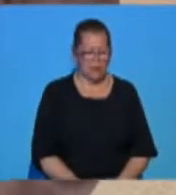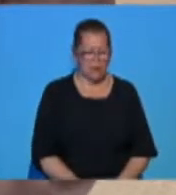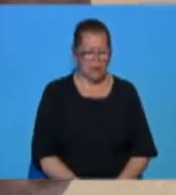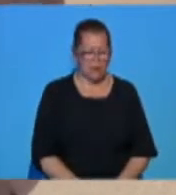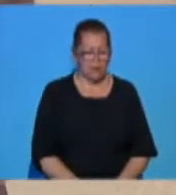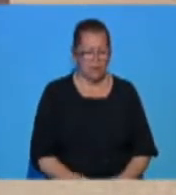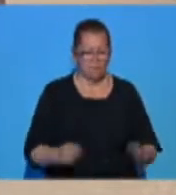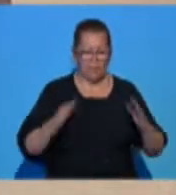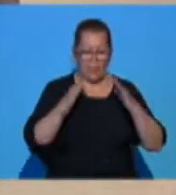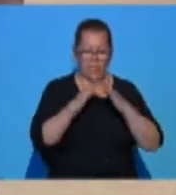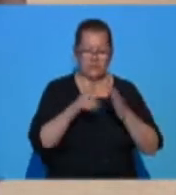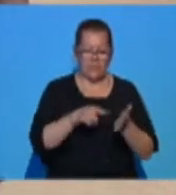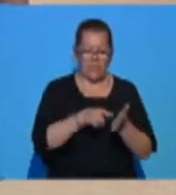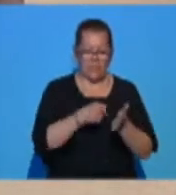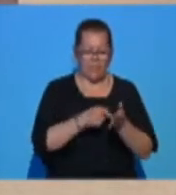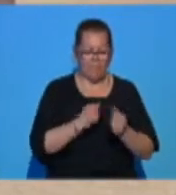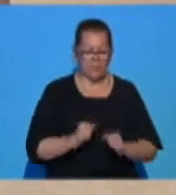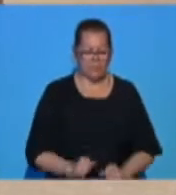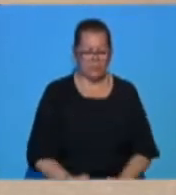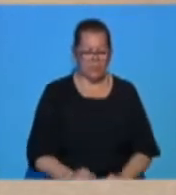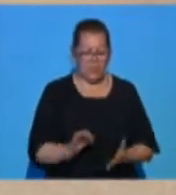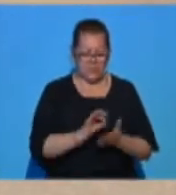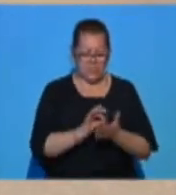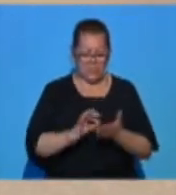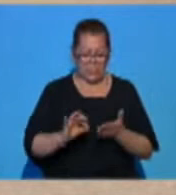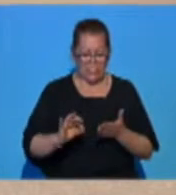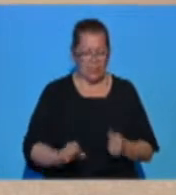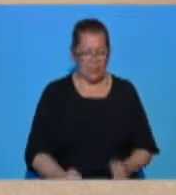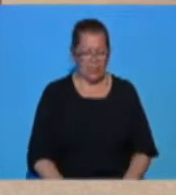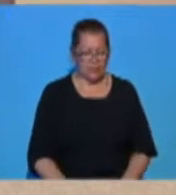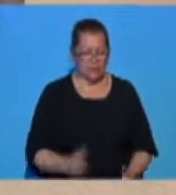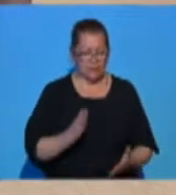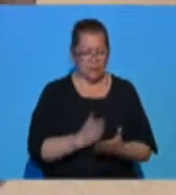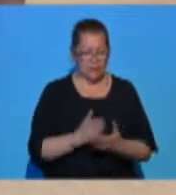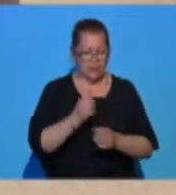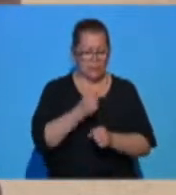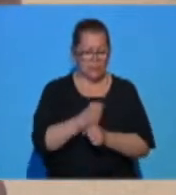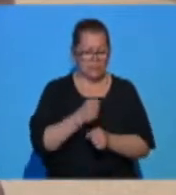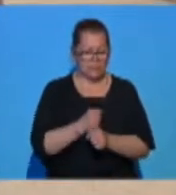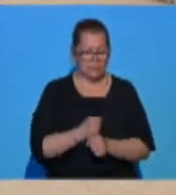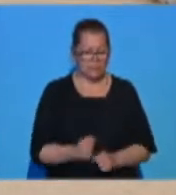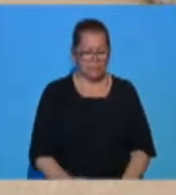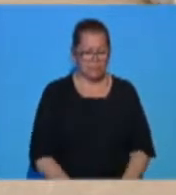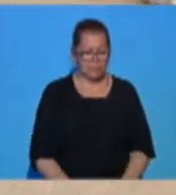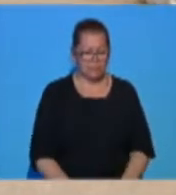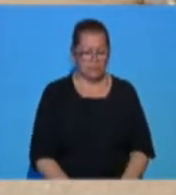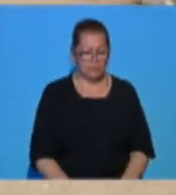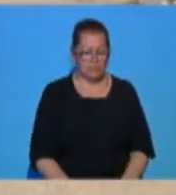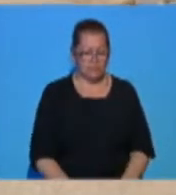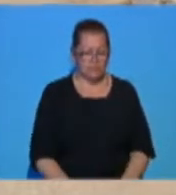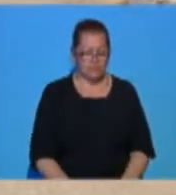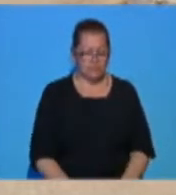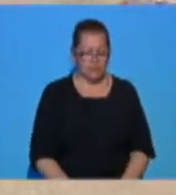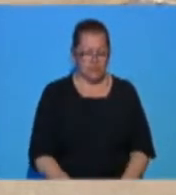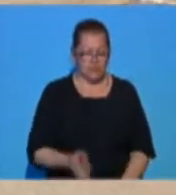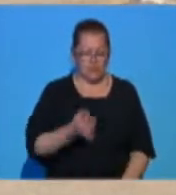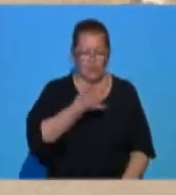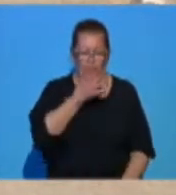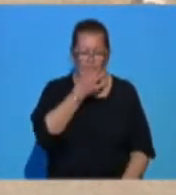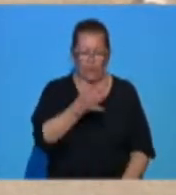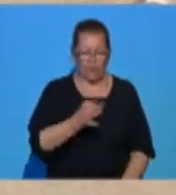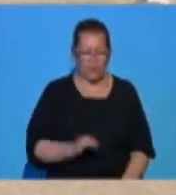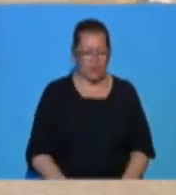De la casa de pensii, exemplarul care scrie negru pe alb ce trebuie să facă, în schimb nu, domnule. La un moment dat îmi spune, domnule,